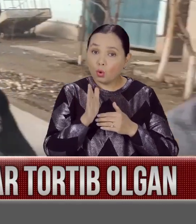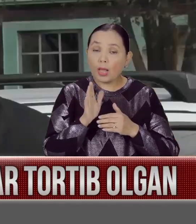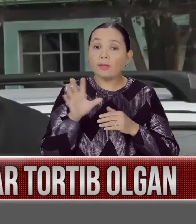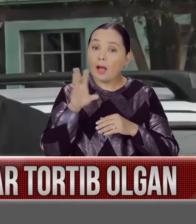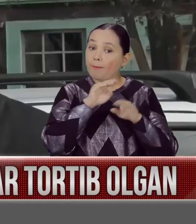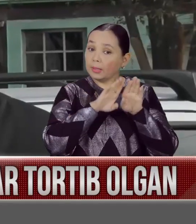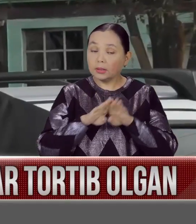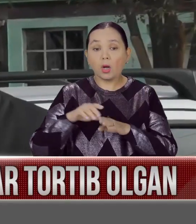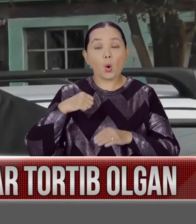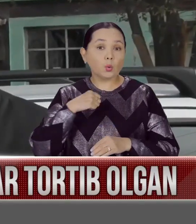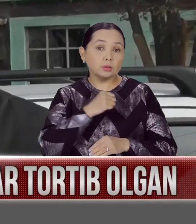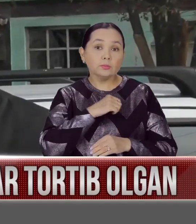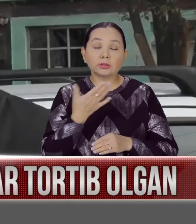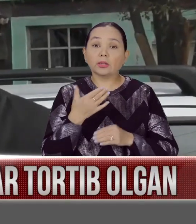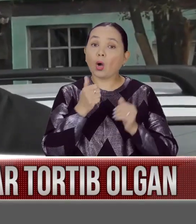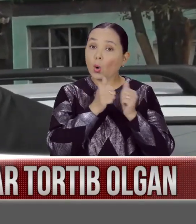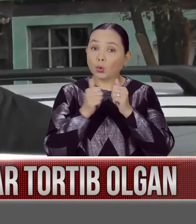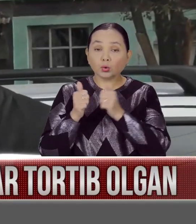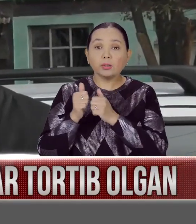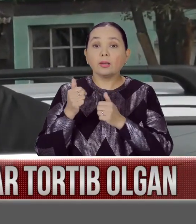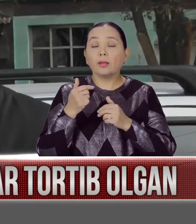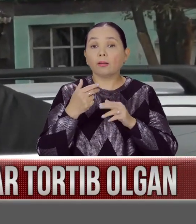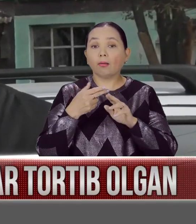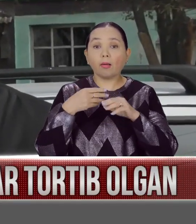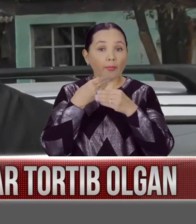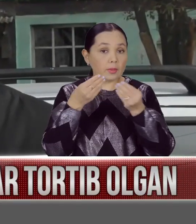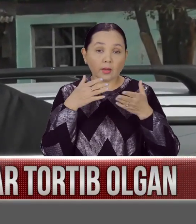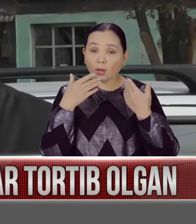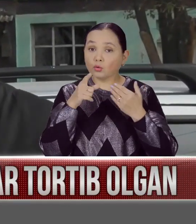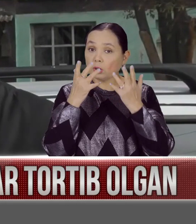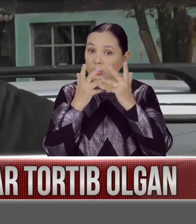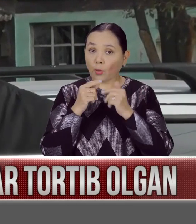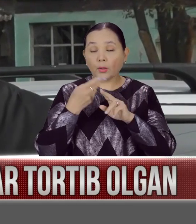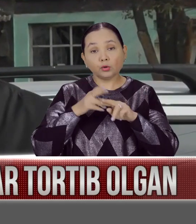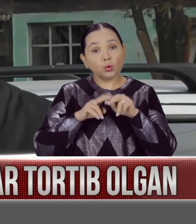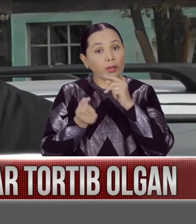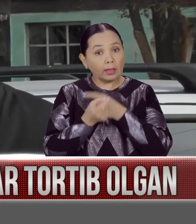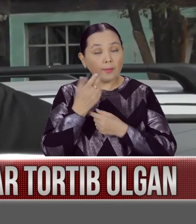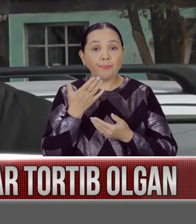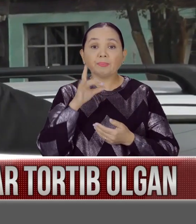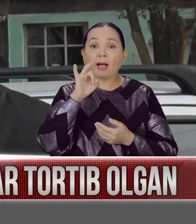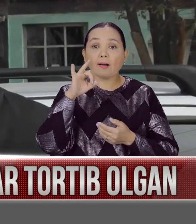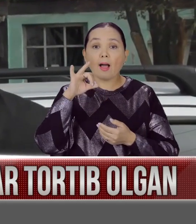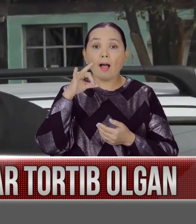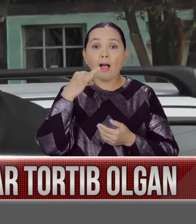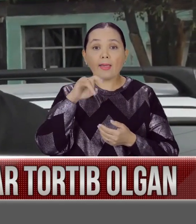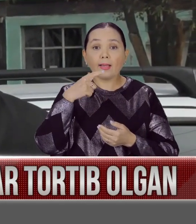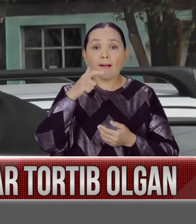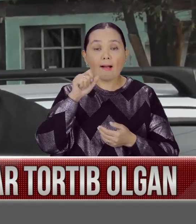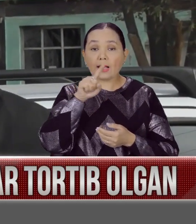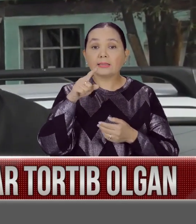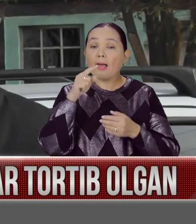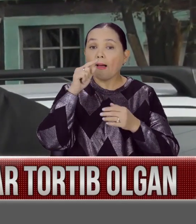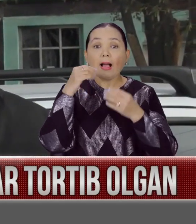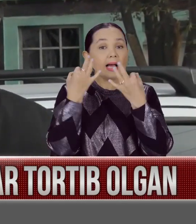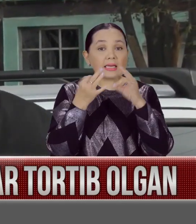deyishyapti. O'zimizkilar, o'zini qo'shnisiga ham rahm qilmayapti-da. Shuni hisobiga shu narsa kelyapti xolos. U raygaz xodim nazoratchisi kelsa kirgizmaydi uyga.